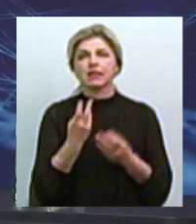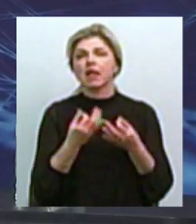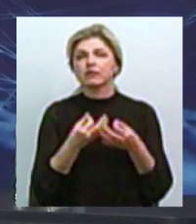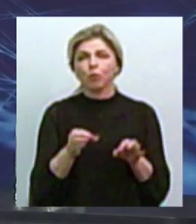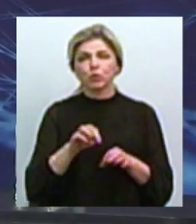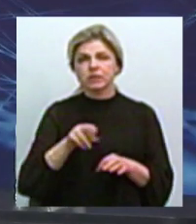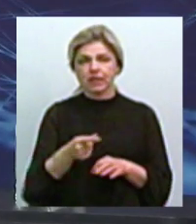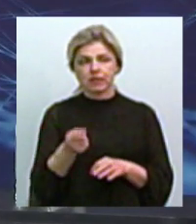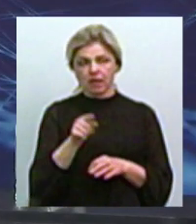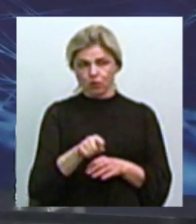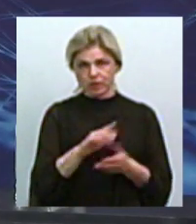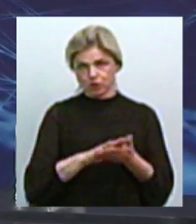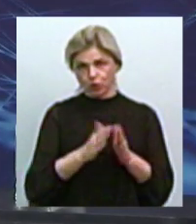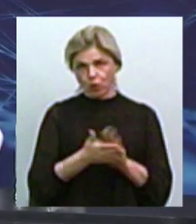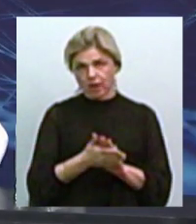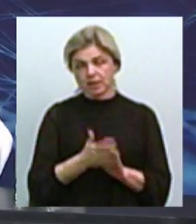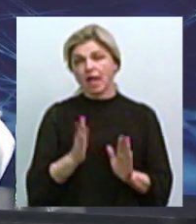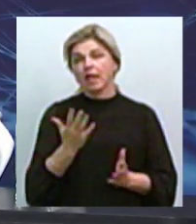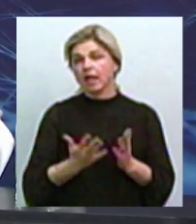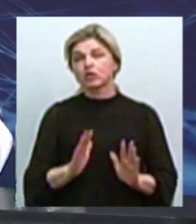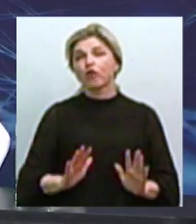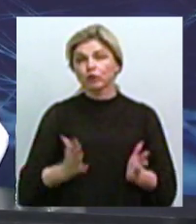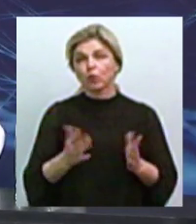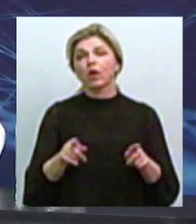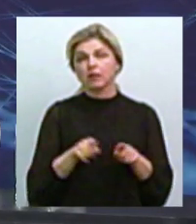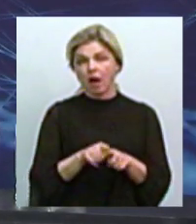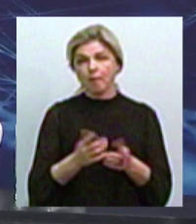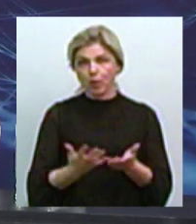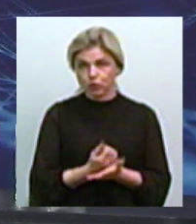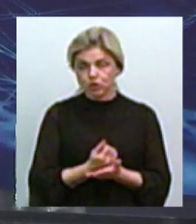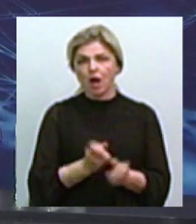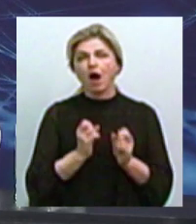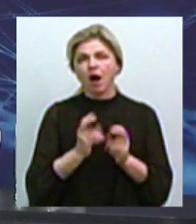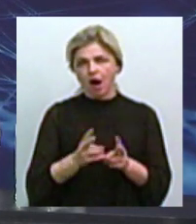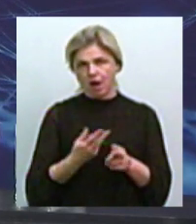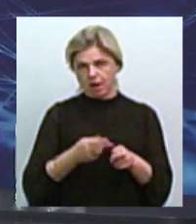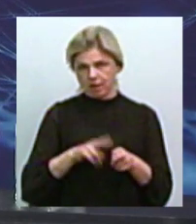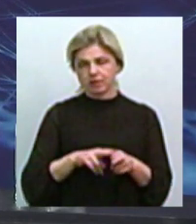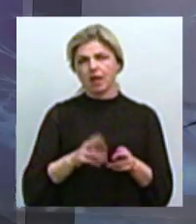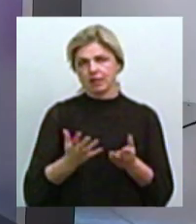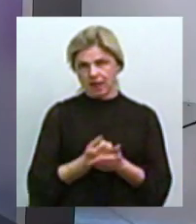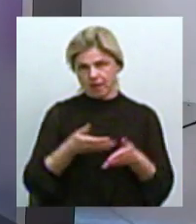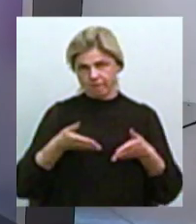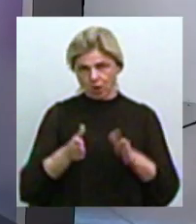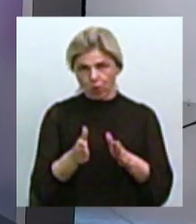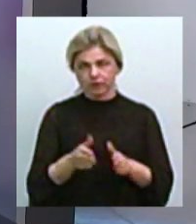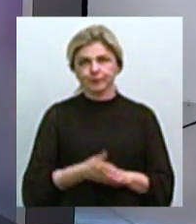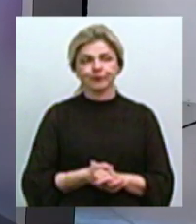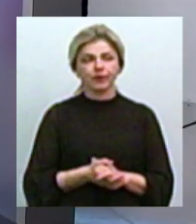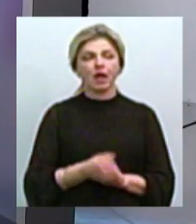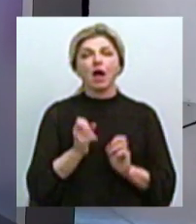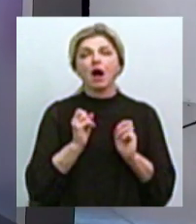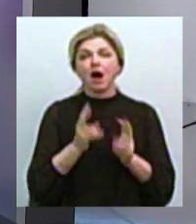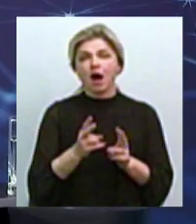допустить той ситуации. А потом уже, если она вдруг происходит, как из нее выкарабкаться. Это очень важно. І як зазначено на сторінці